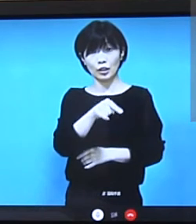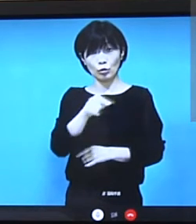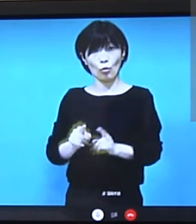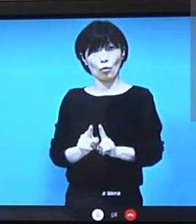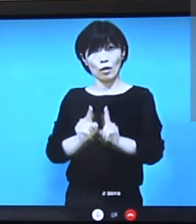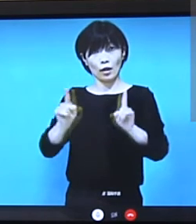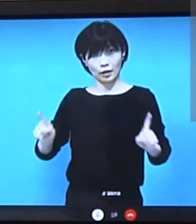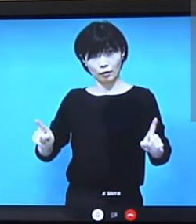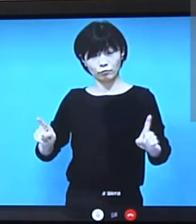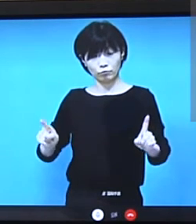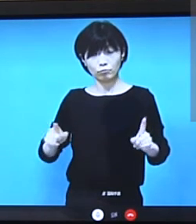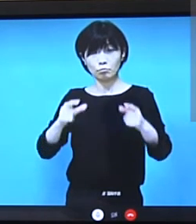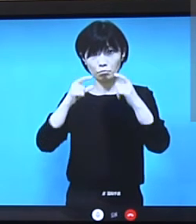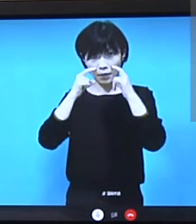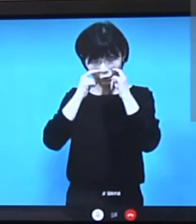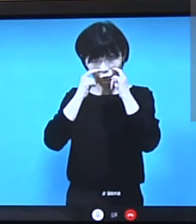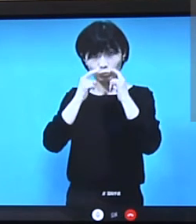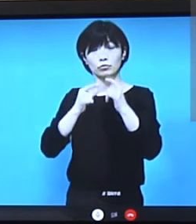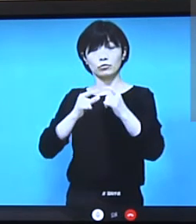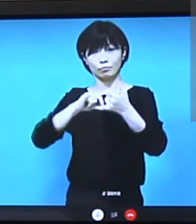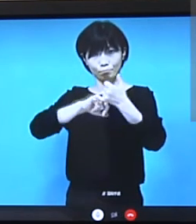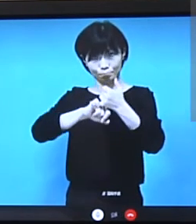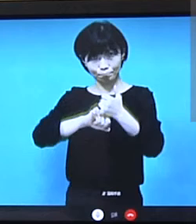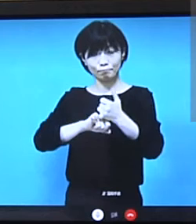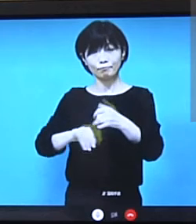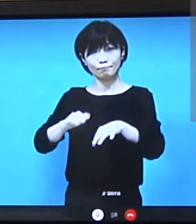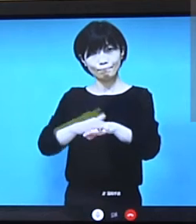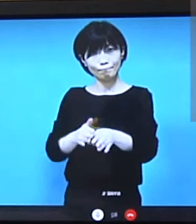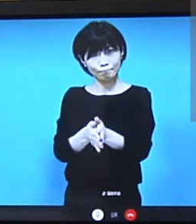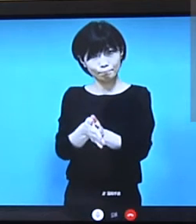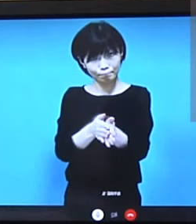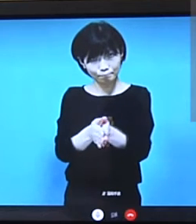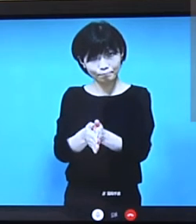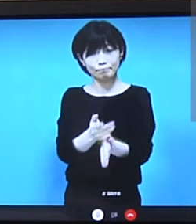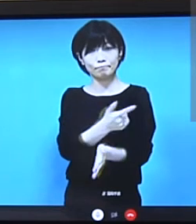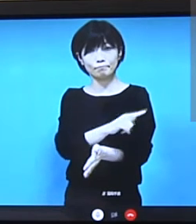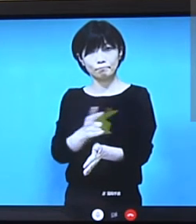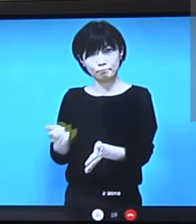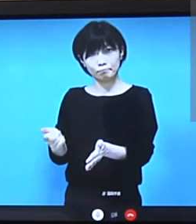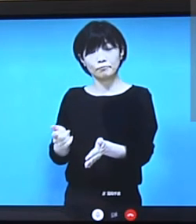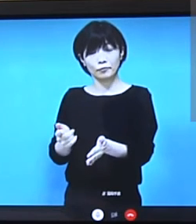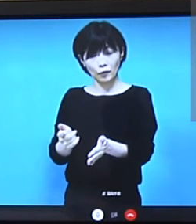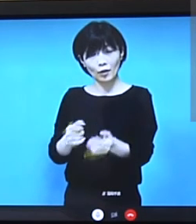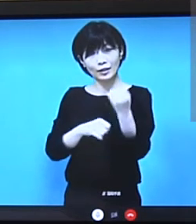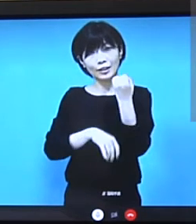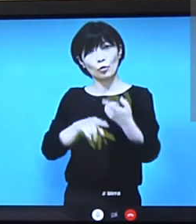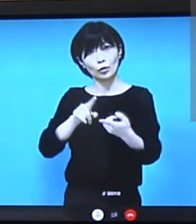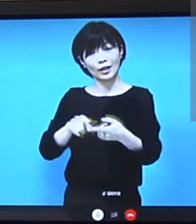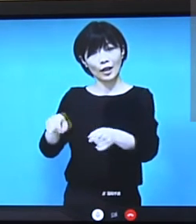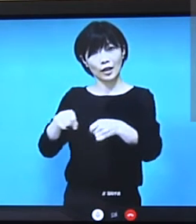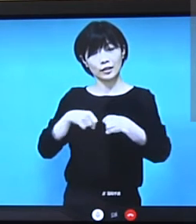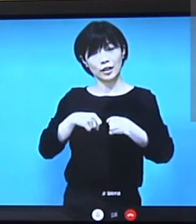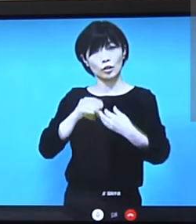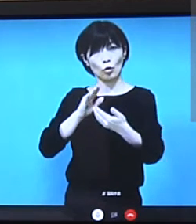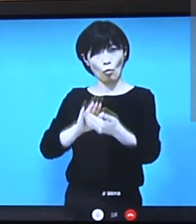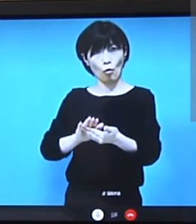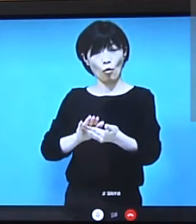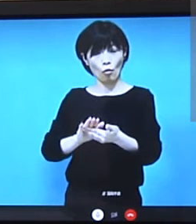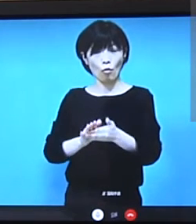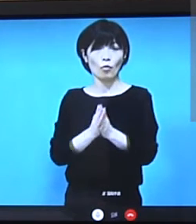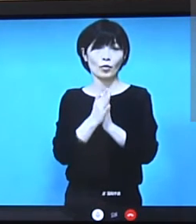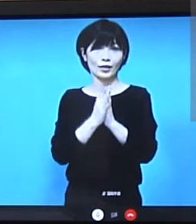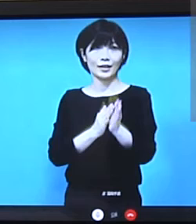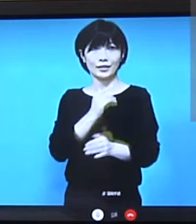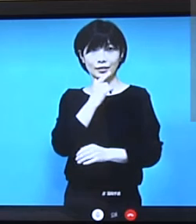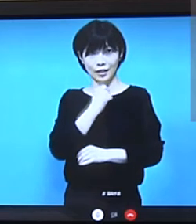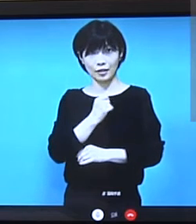指衛生を徹底する、こうした基本的な感染対策を継続していただきたいと思います。また発熱等の風邪の症状がある場合